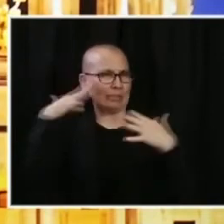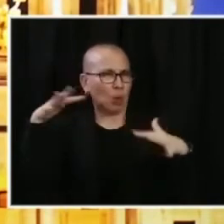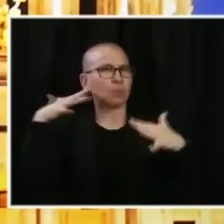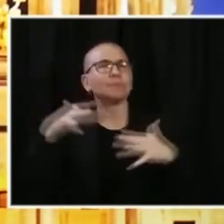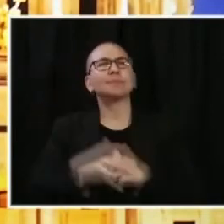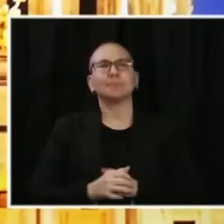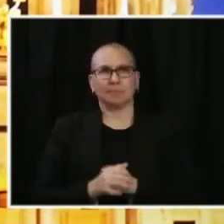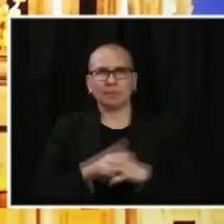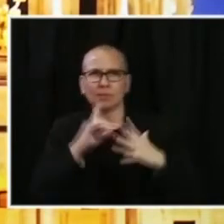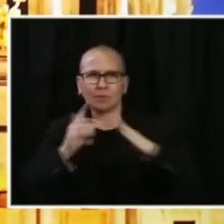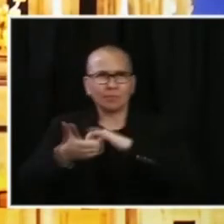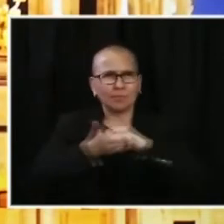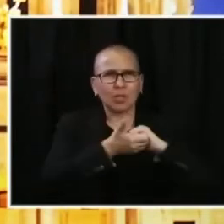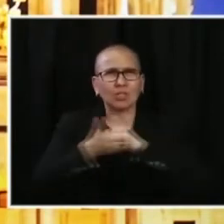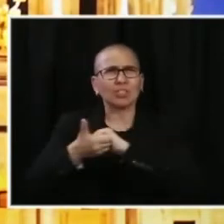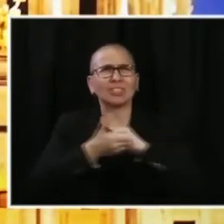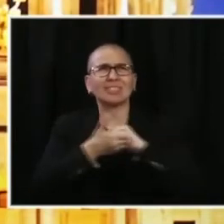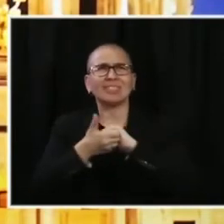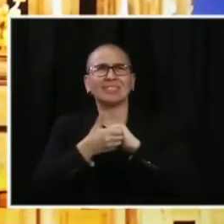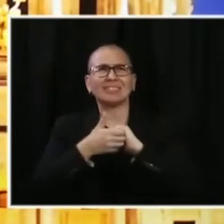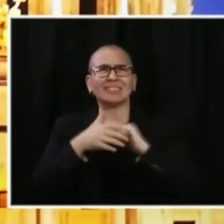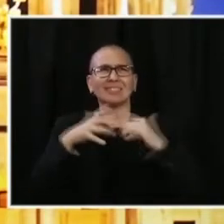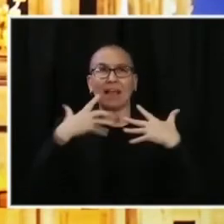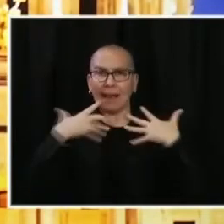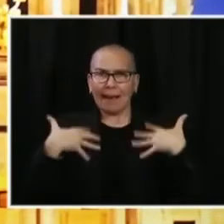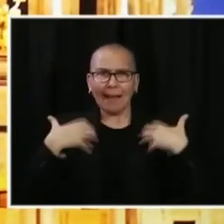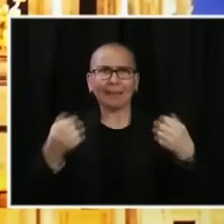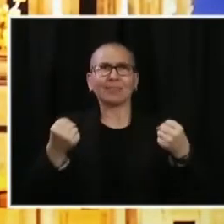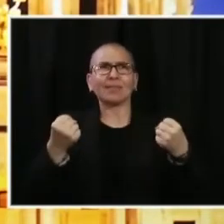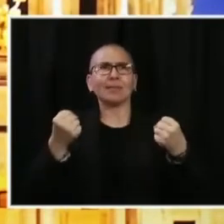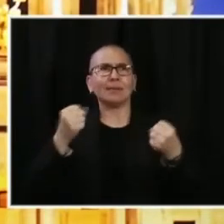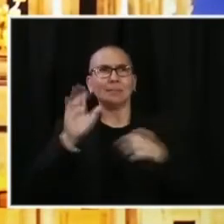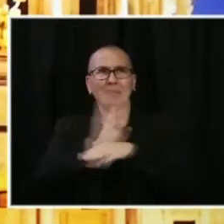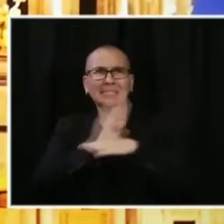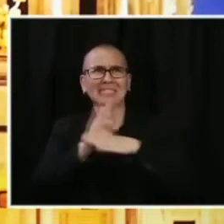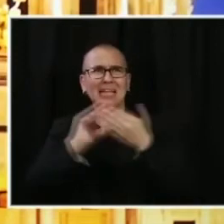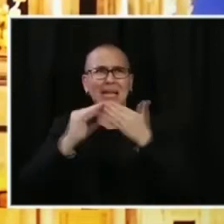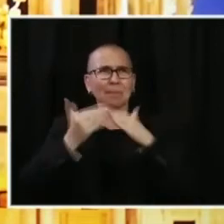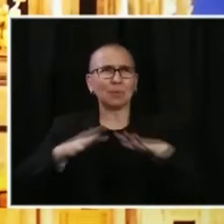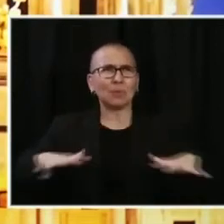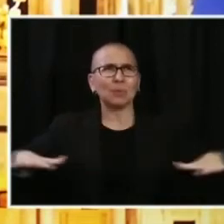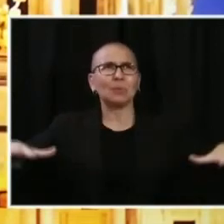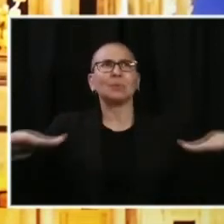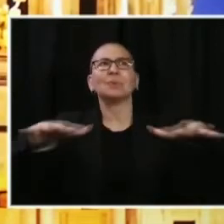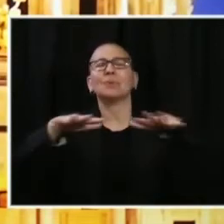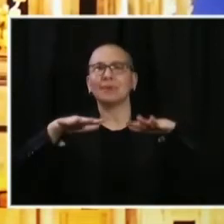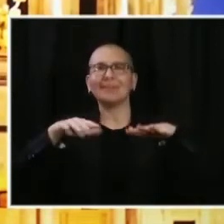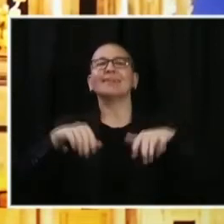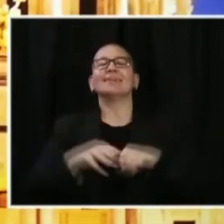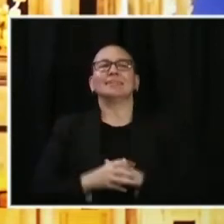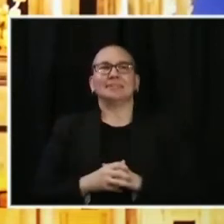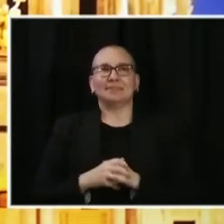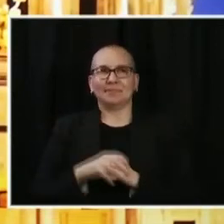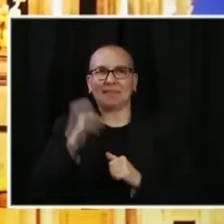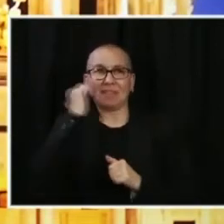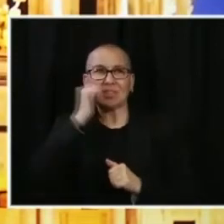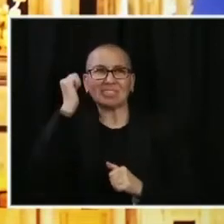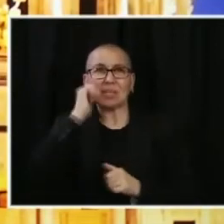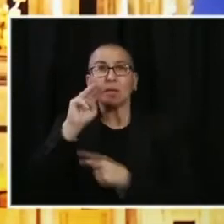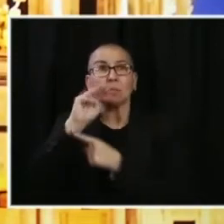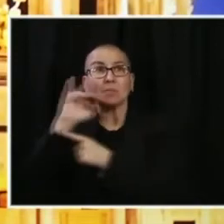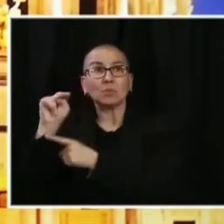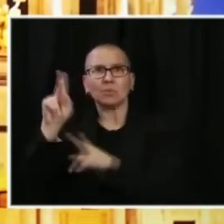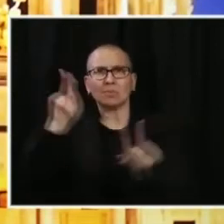của xã lên này cho nên như họ mình sẽ tàu nó. Nhớ từ hồi lúc bé còn tiện đó là